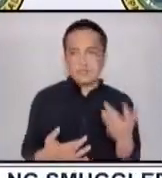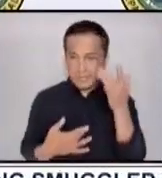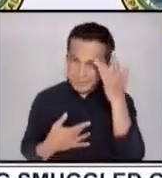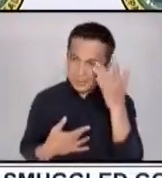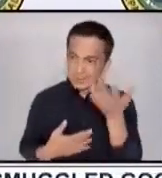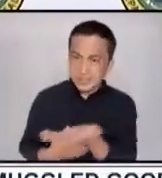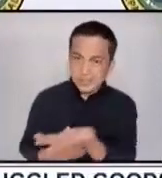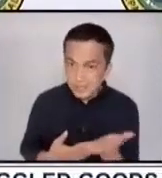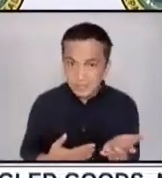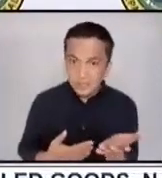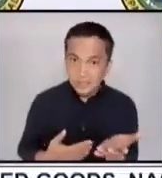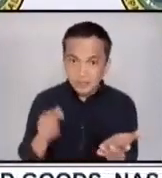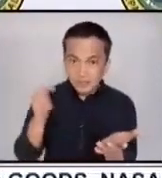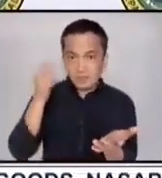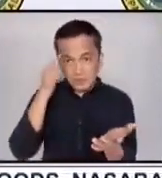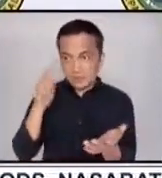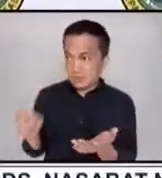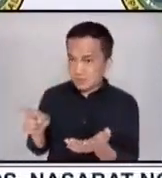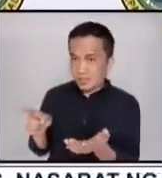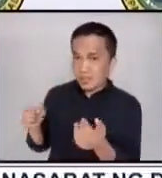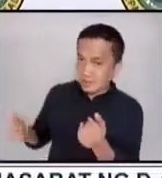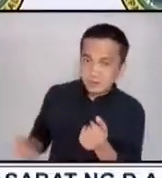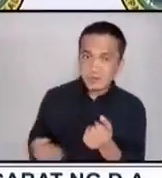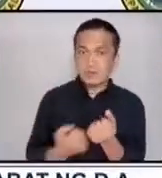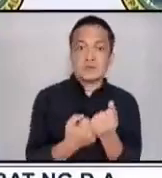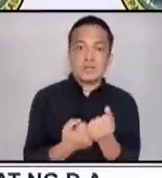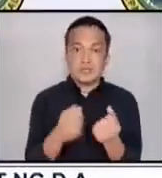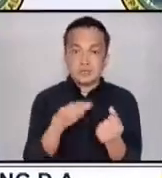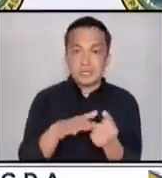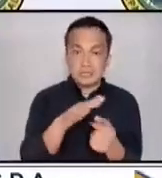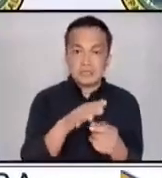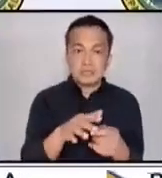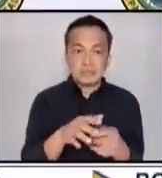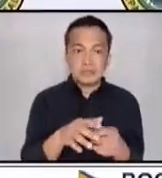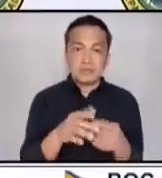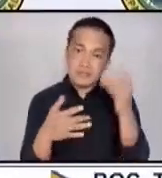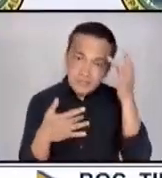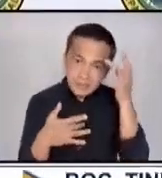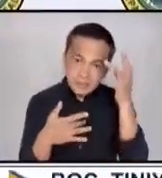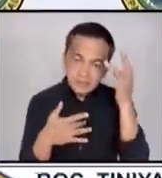gobyerno rin naman ang sumusuporta doon sa kanilang pagkakasakit, ibibigay natin.